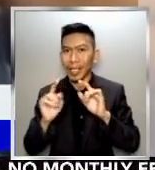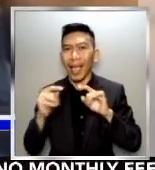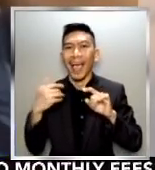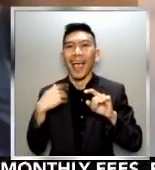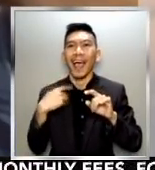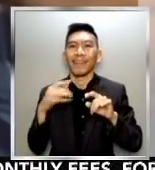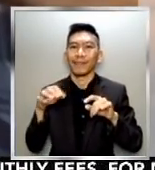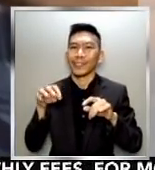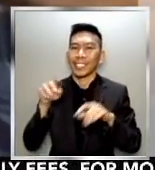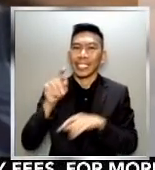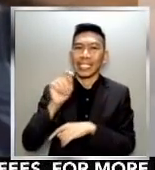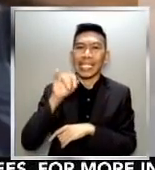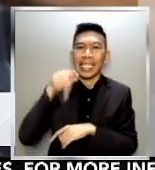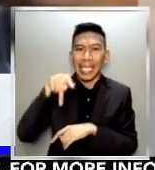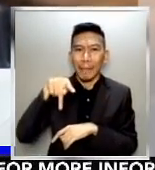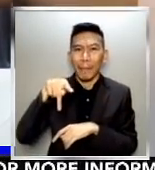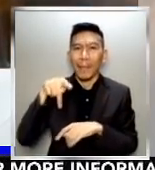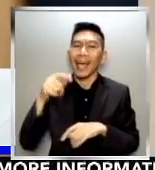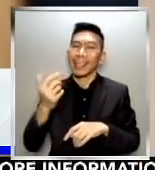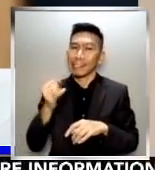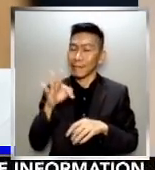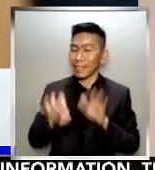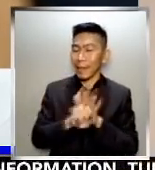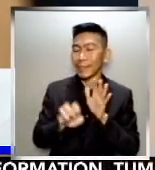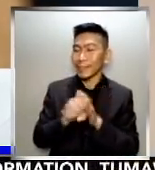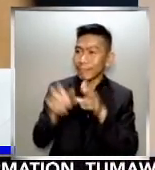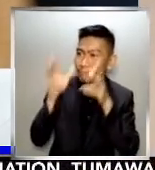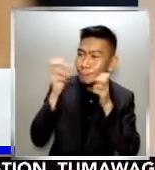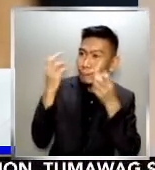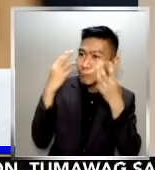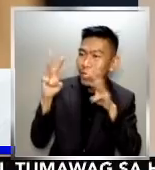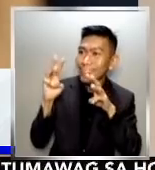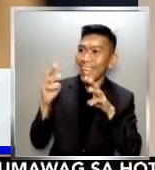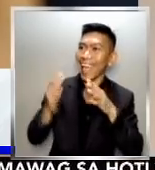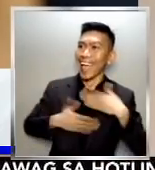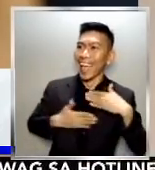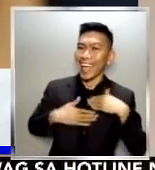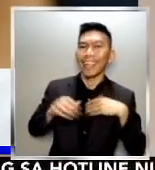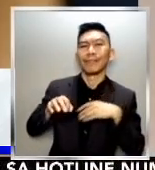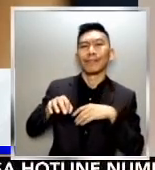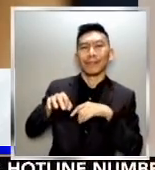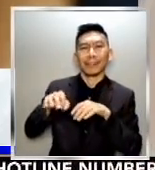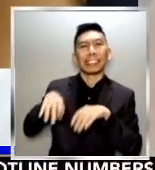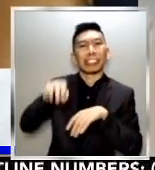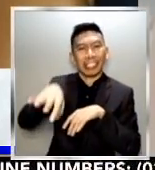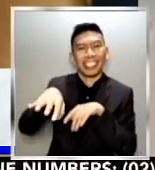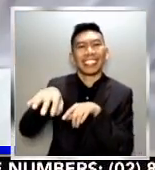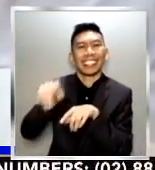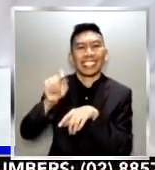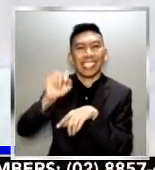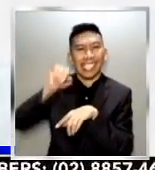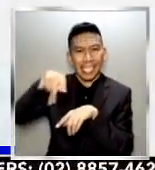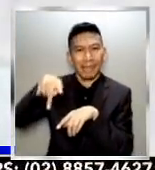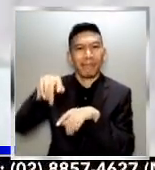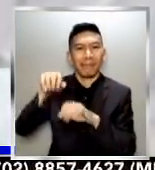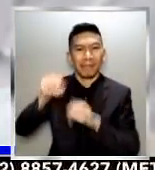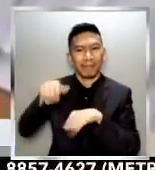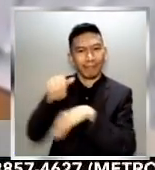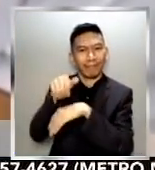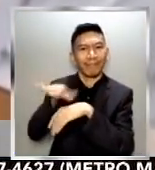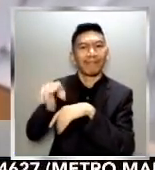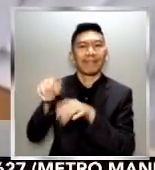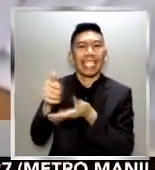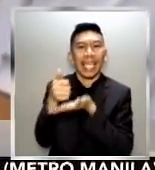Para pag natuwa ka, bigay kang konti, masaya na para lang at makatulong din si Tito Bong.